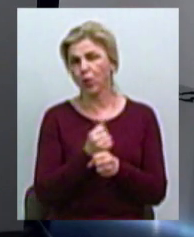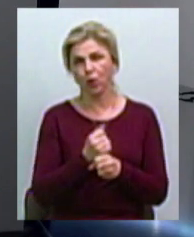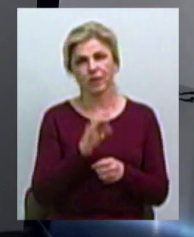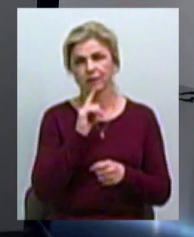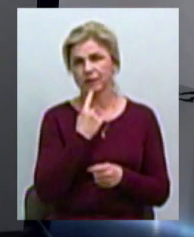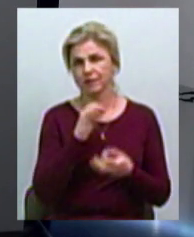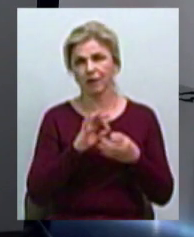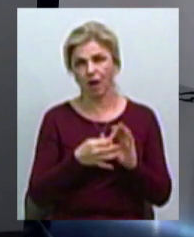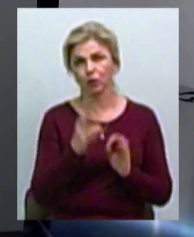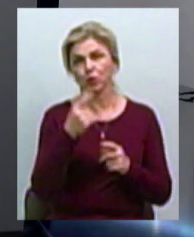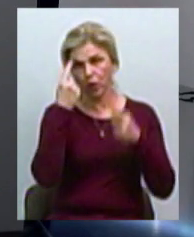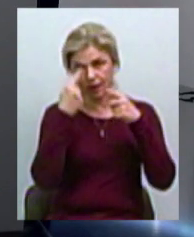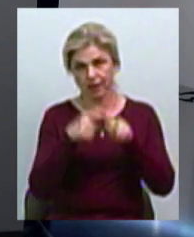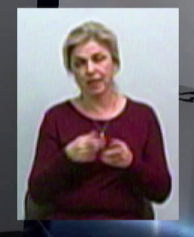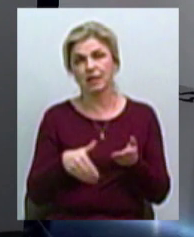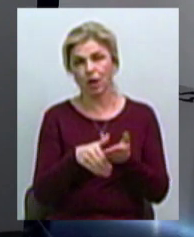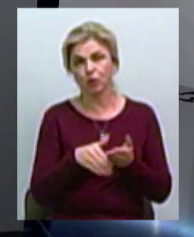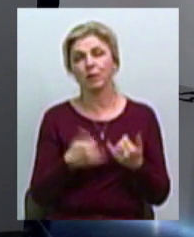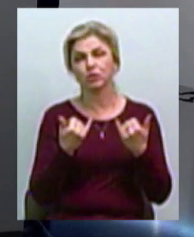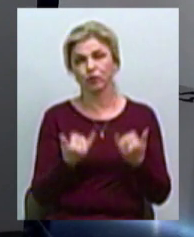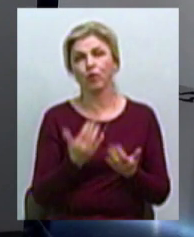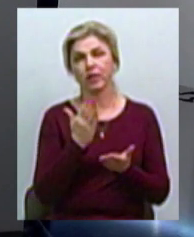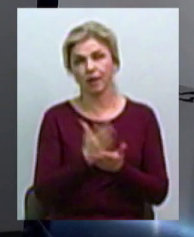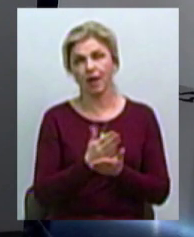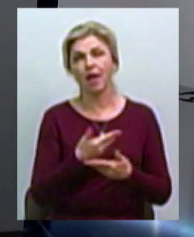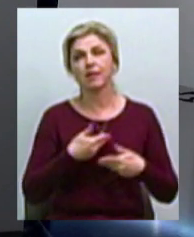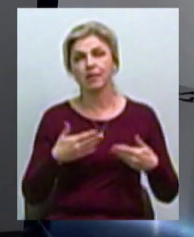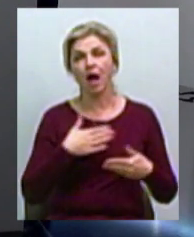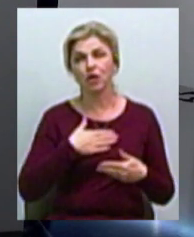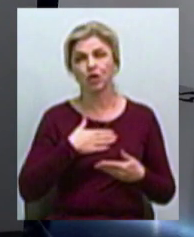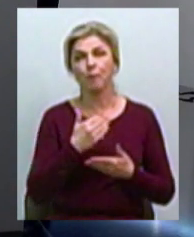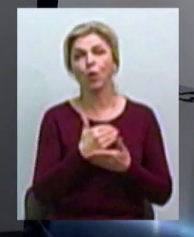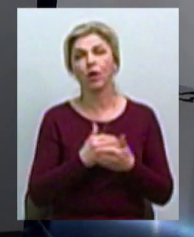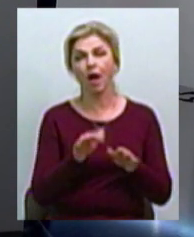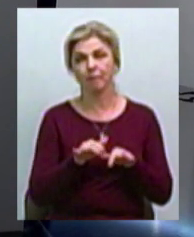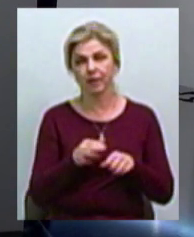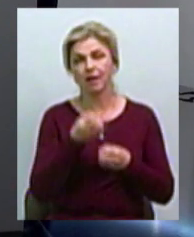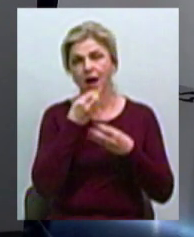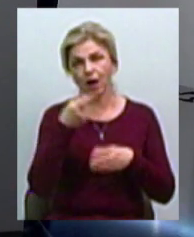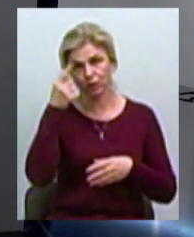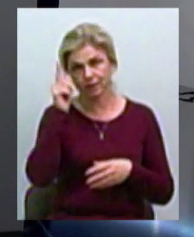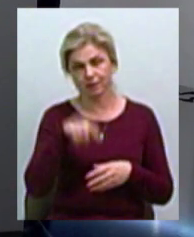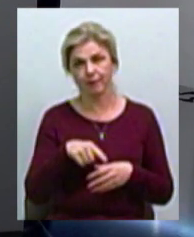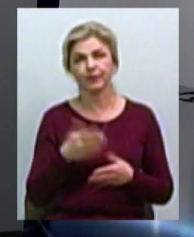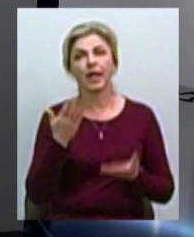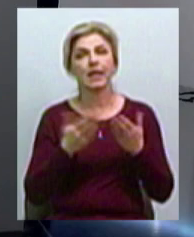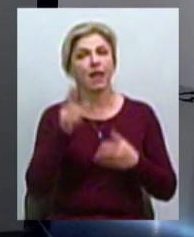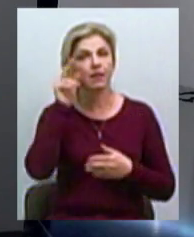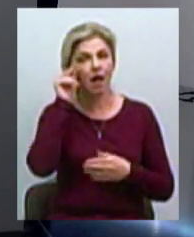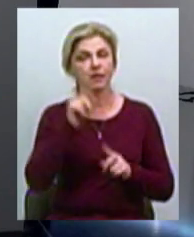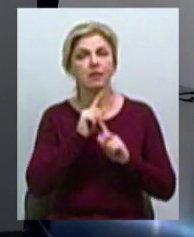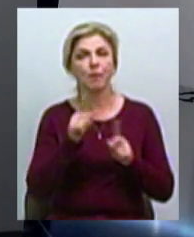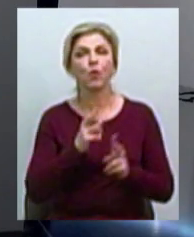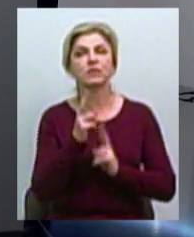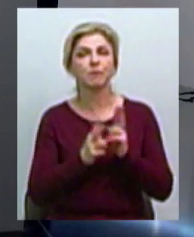Але технічні засоби для цього сьогодні є. І наші з вами програмісти їх дуже гарно знають. Якщо дата не буде змінена, поки